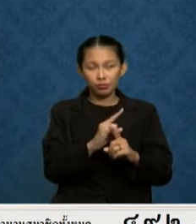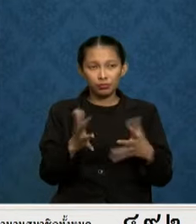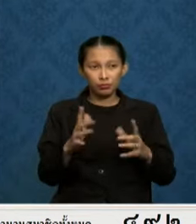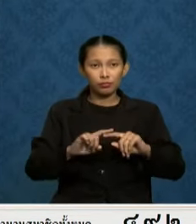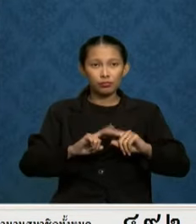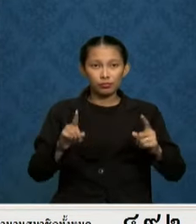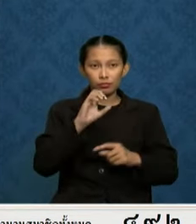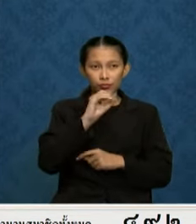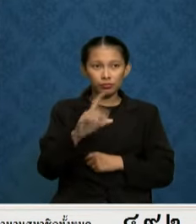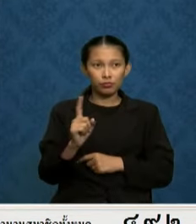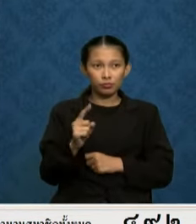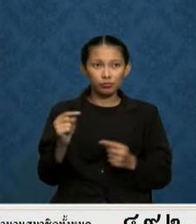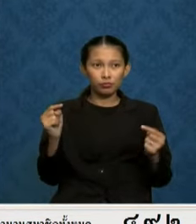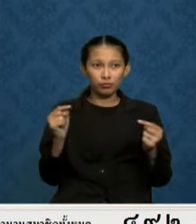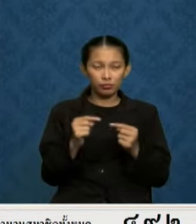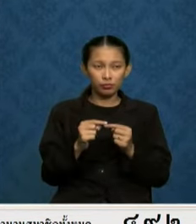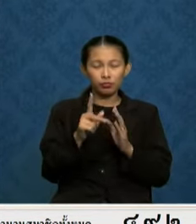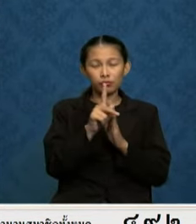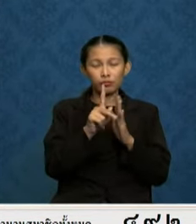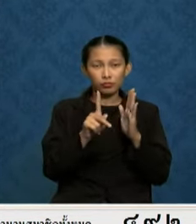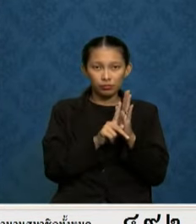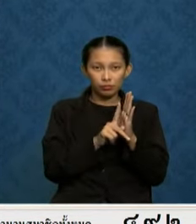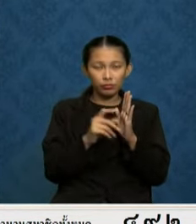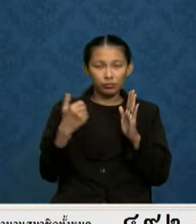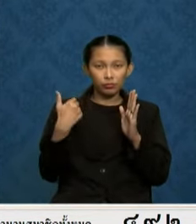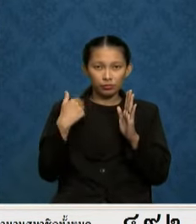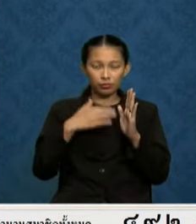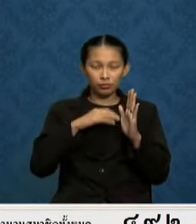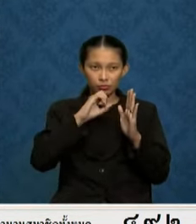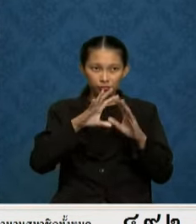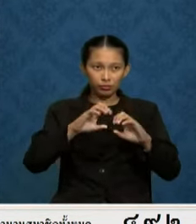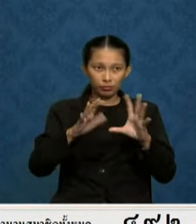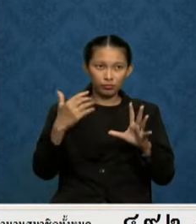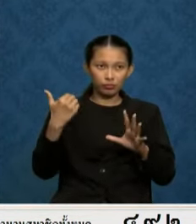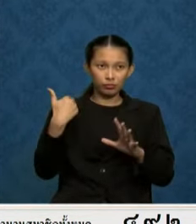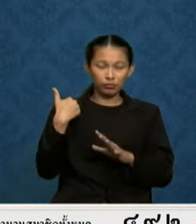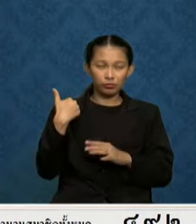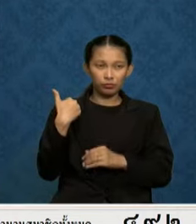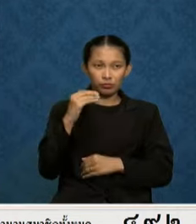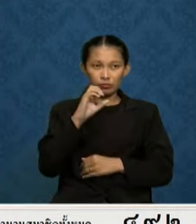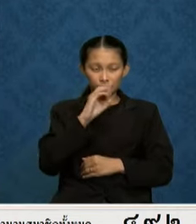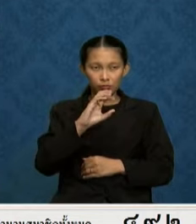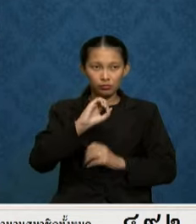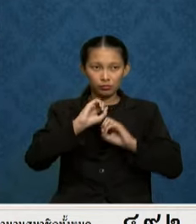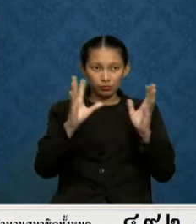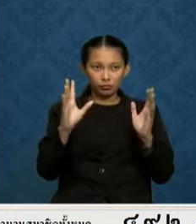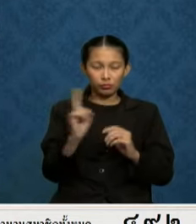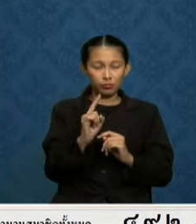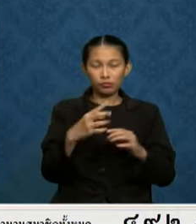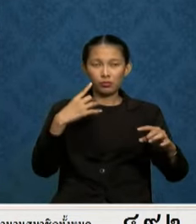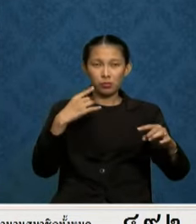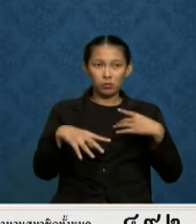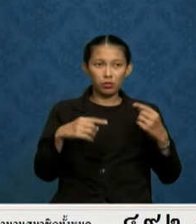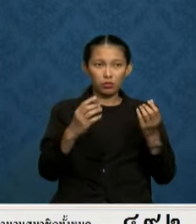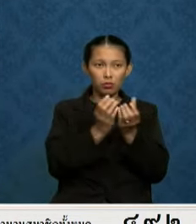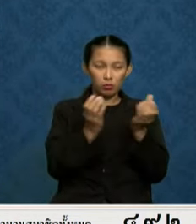า อย่ทบอกแล้วว่ประเดนทางข้อกฎหมาย เราชี้ไ้ชัด pengหอว่า คัดกับ